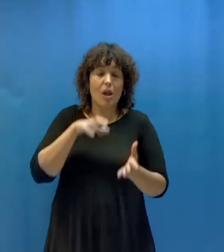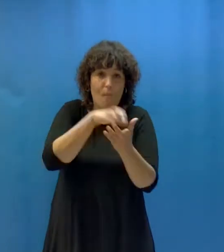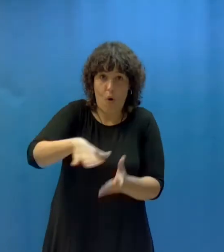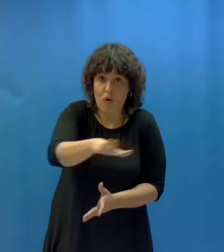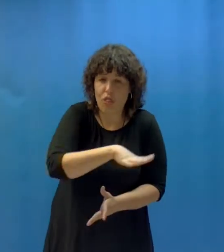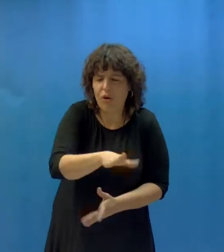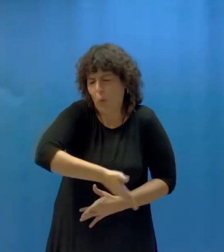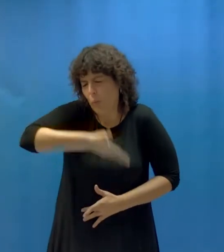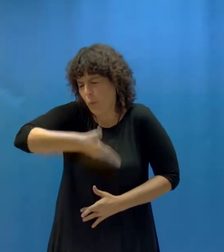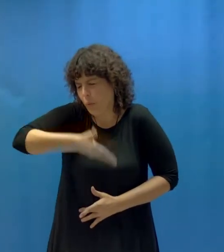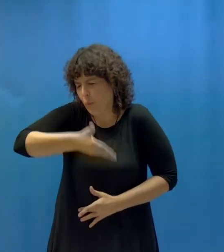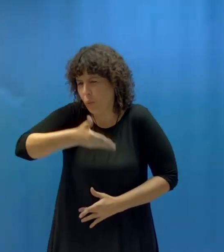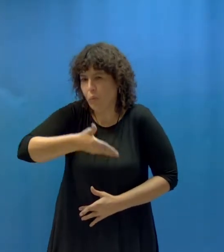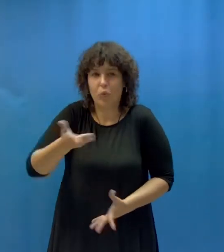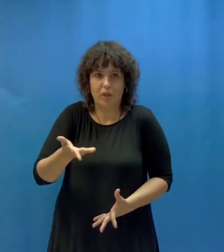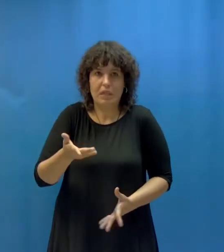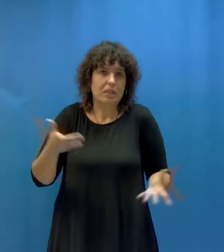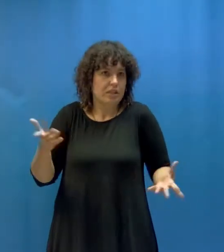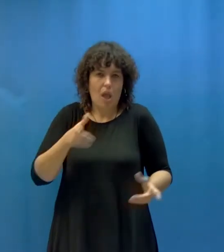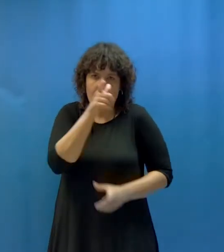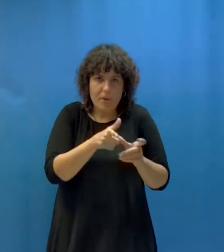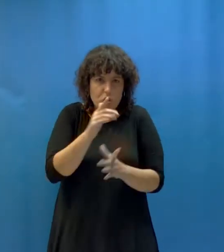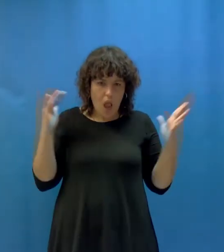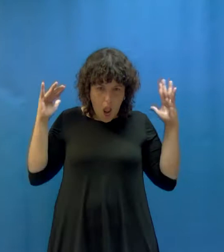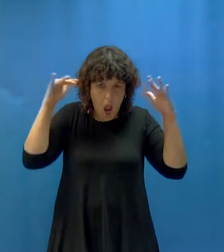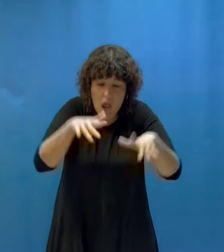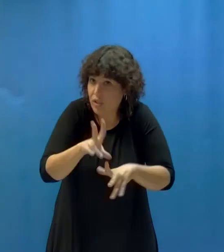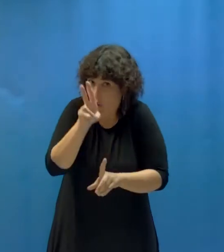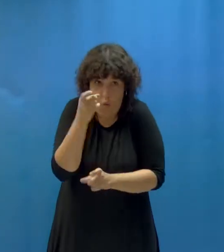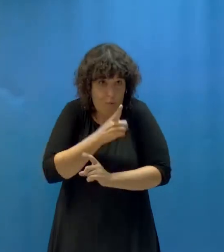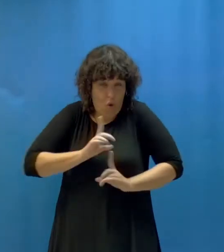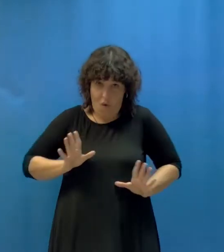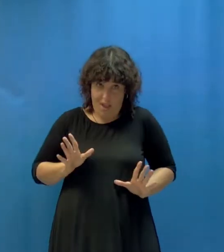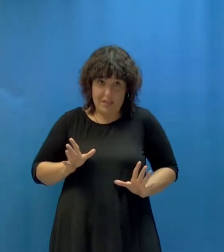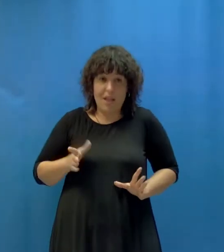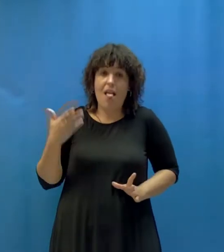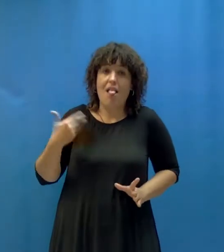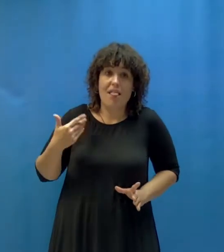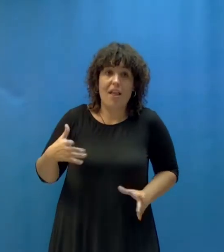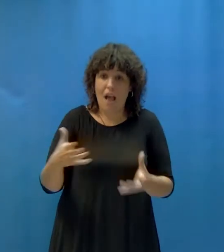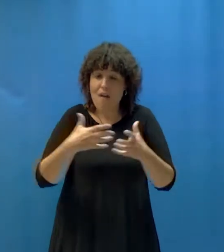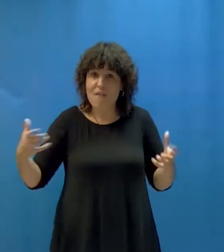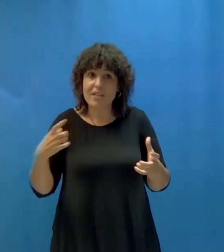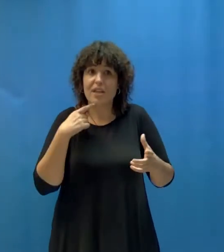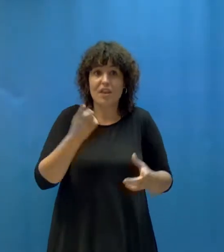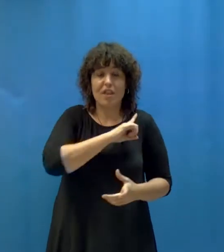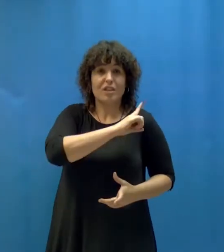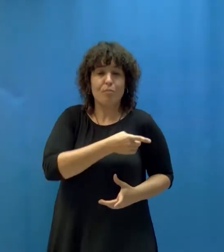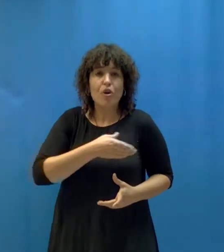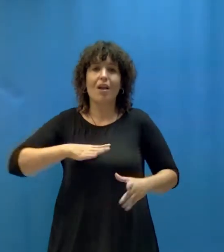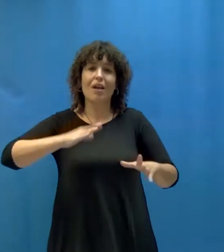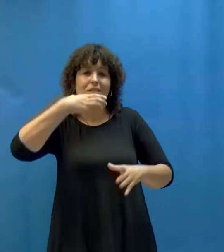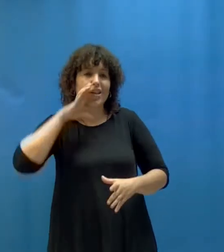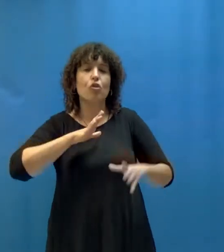els sentits i que es viu amb molta passió i afició no és cap novetat. Ja ho diu el lema que gastem al patronat, l'esport mou Castelló. L'esport, de fet, és